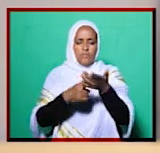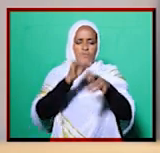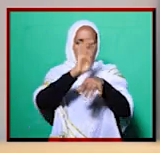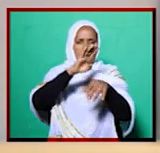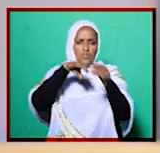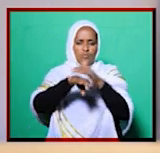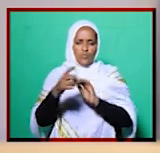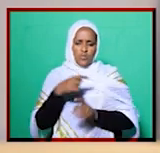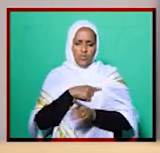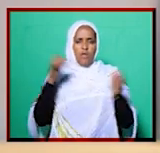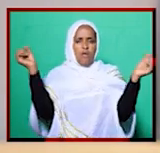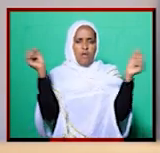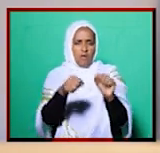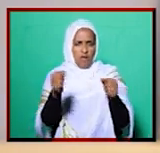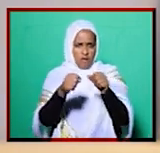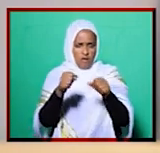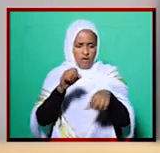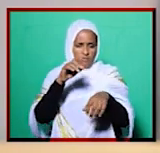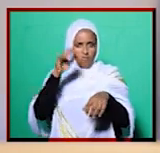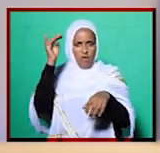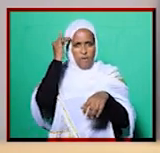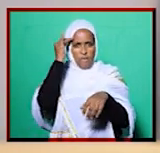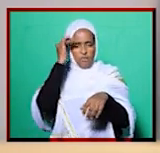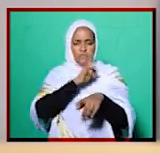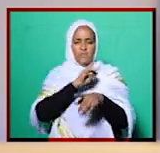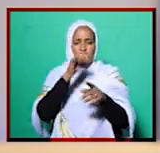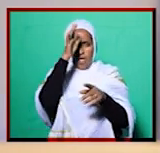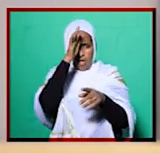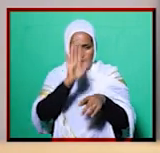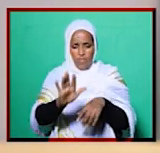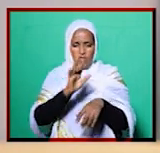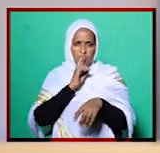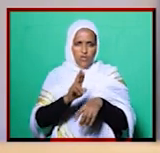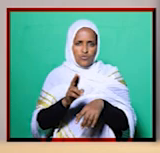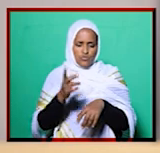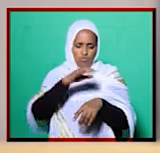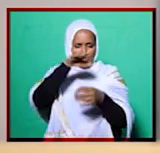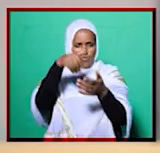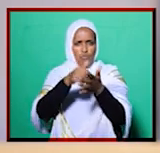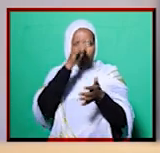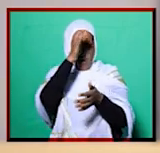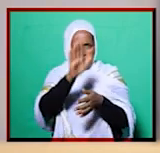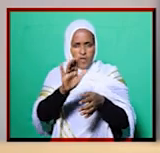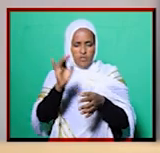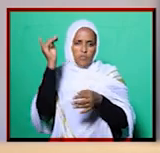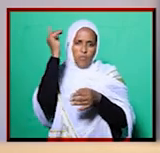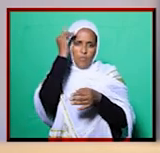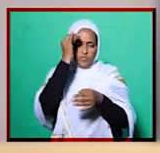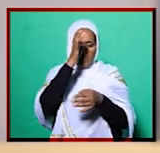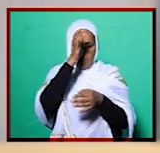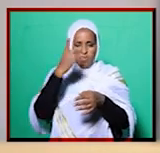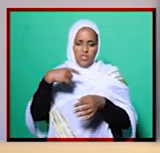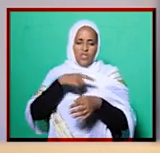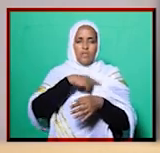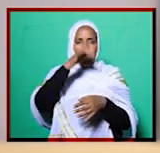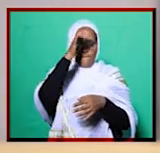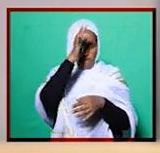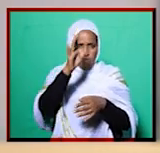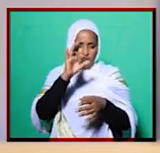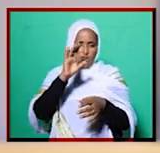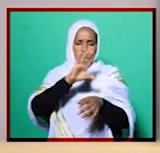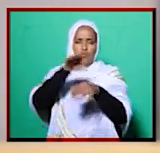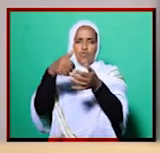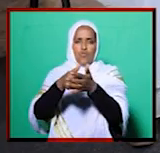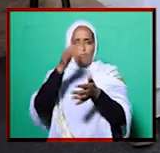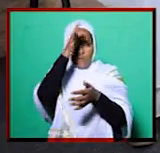ዛሬ ካባረረ መናፈቁ ቤተክርስቲያን ገብቶ እኛን ካጣላ ጳጳሱ አባት ነው ፓትሪያርኩ አባት ናቸው ነውም የሁሉም አባት